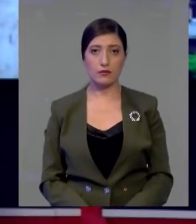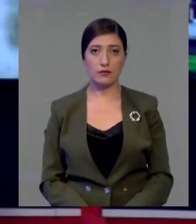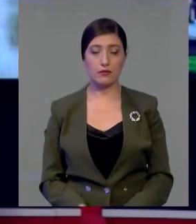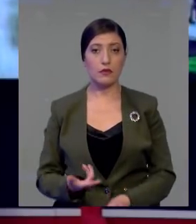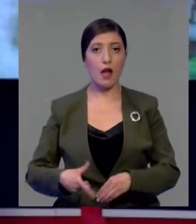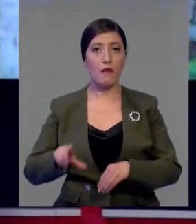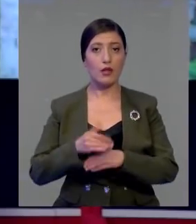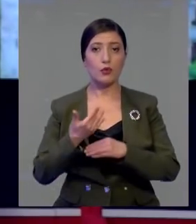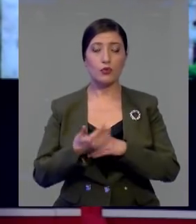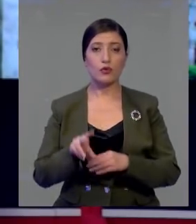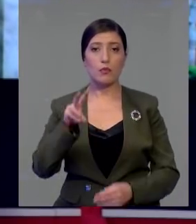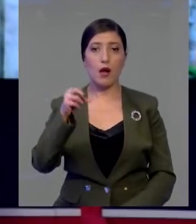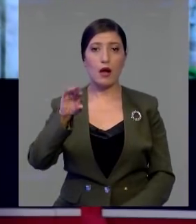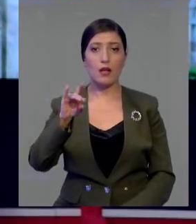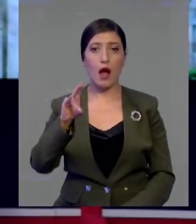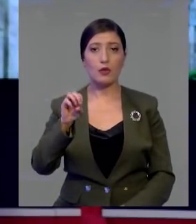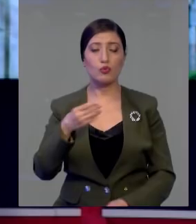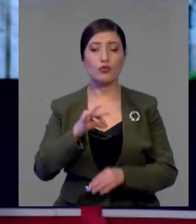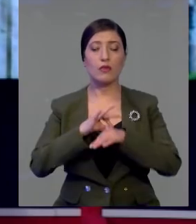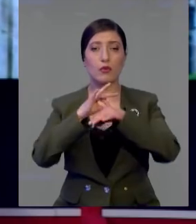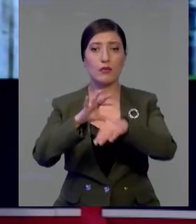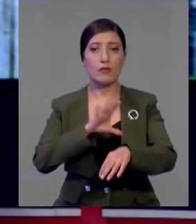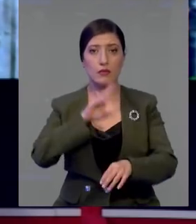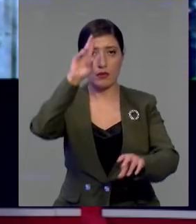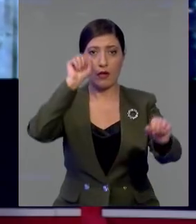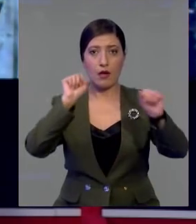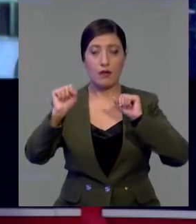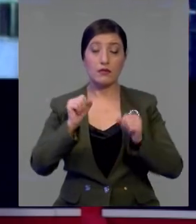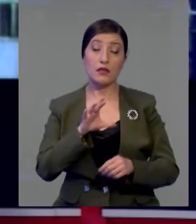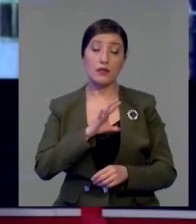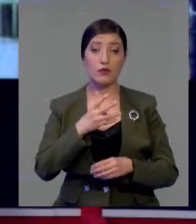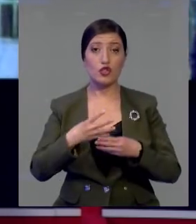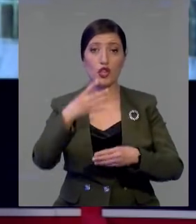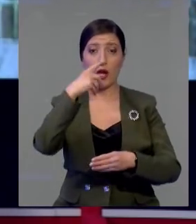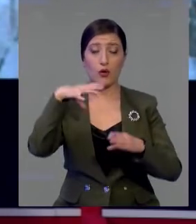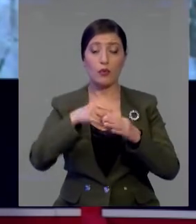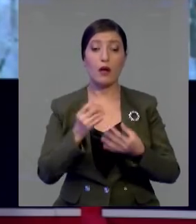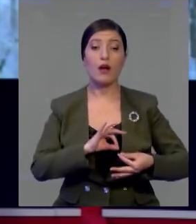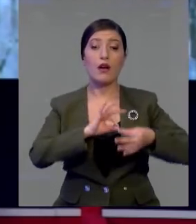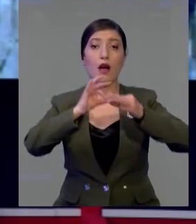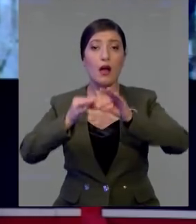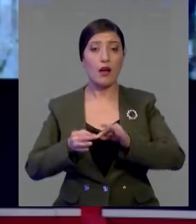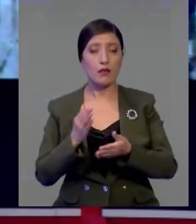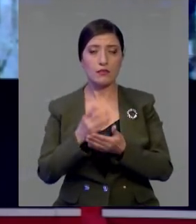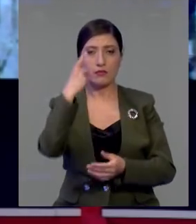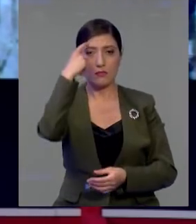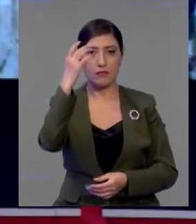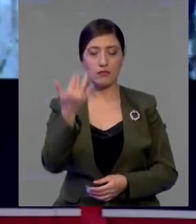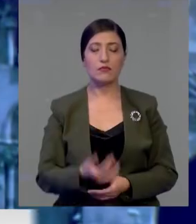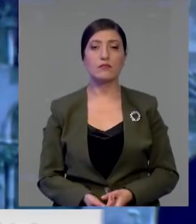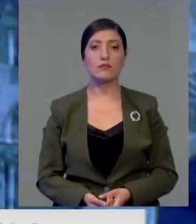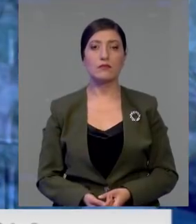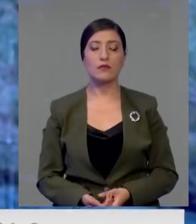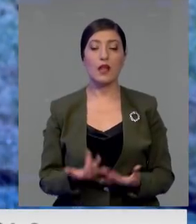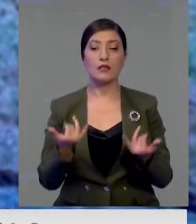Ավելի ուշ տիկին Մայրանուշին ուղեկցել են կառավարություն, նա կարծես թե դեռ շենքում է մանրամասներ լինելու դեպքում, կպատմենք ձեզ։ Շարունակենք այսօր